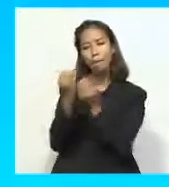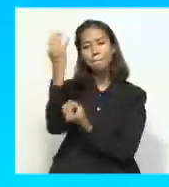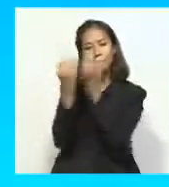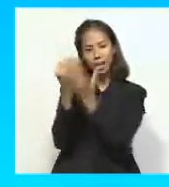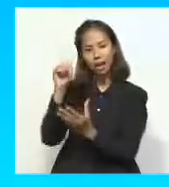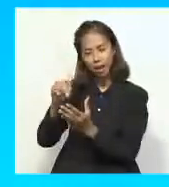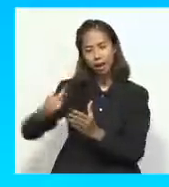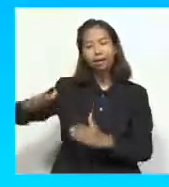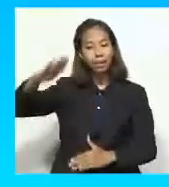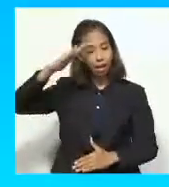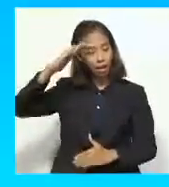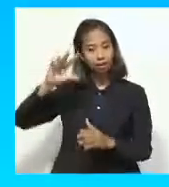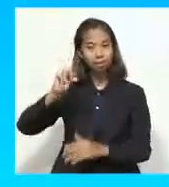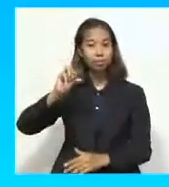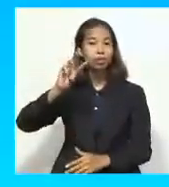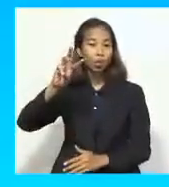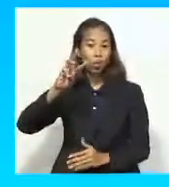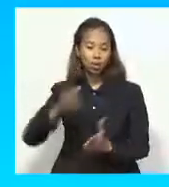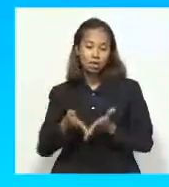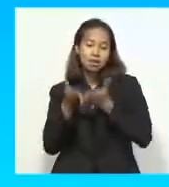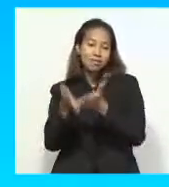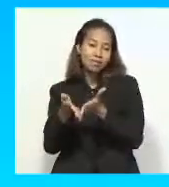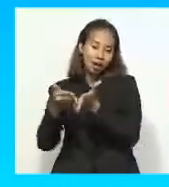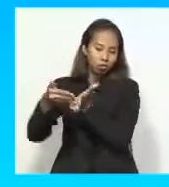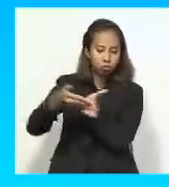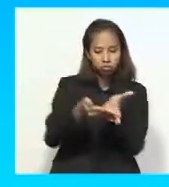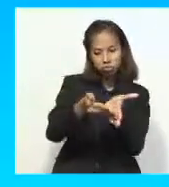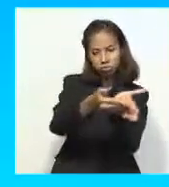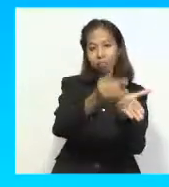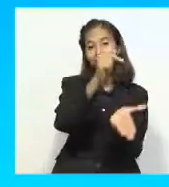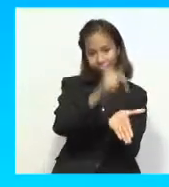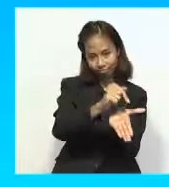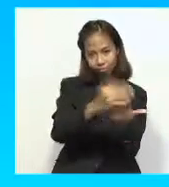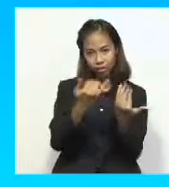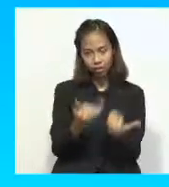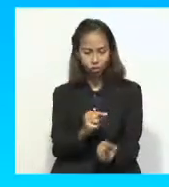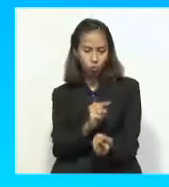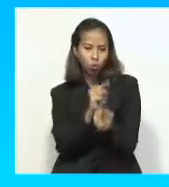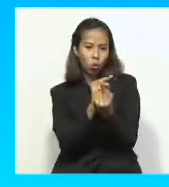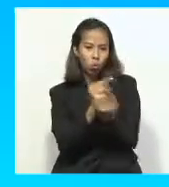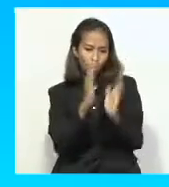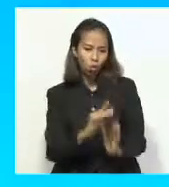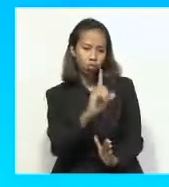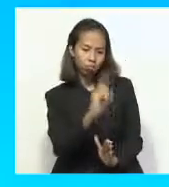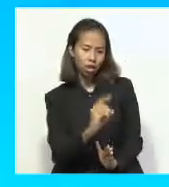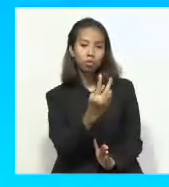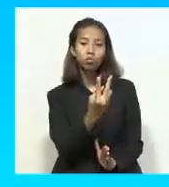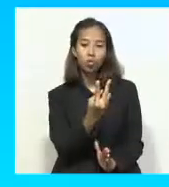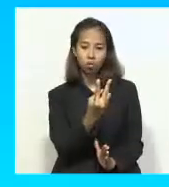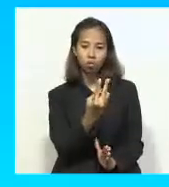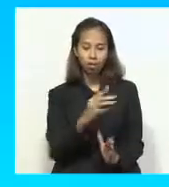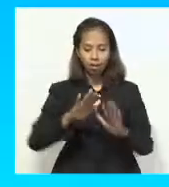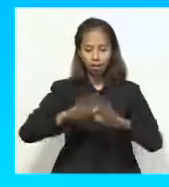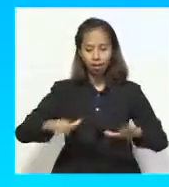ที่36นำเรือหางยาวค่ะออกค้นหาตามลำน้ำโดยขณะนี้ค่ะพบศพผู้เสียชีวิตแล้ว2คนด้วยกันค่ะเ